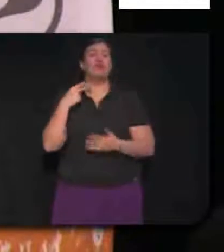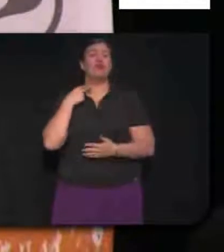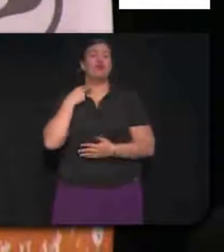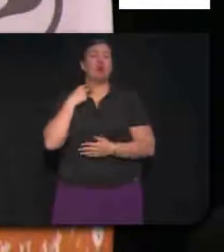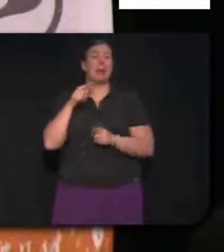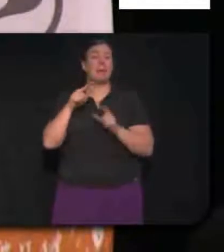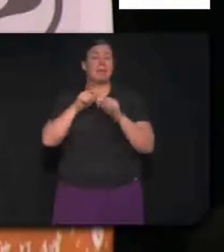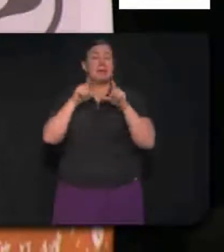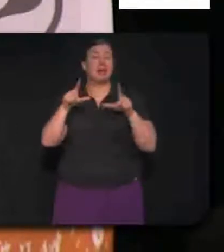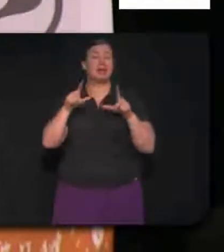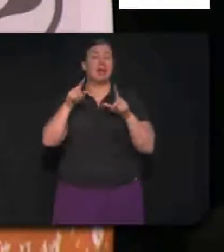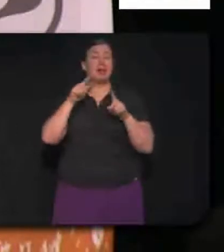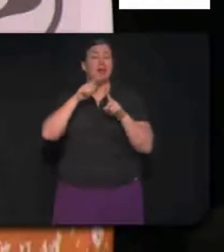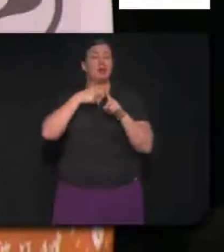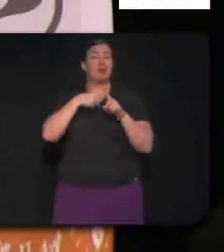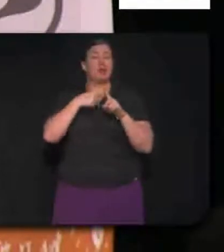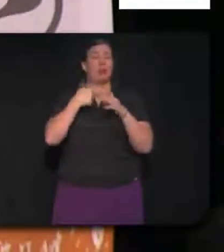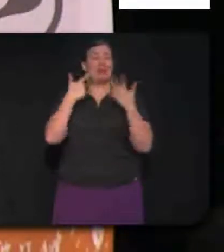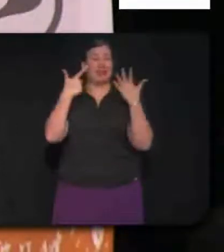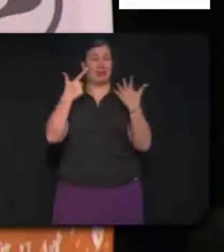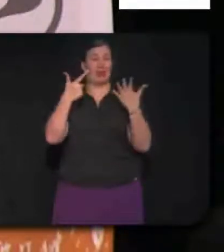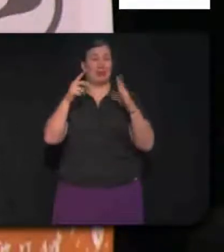der ist grau